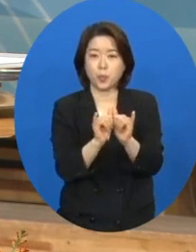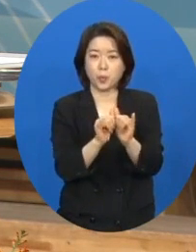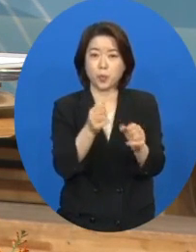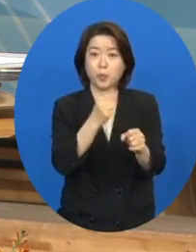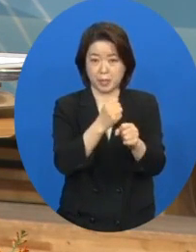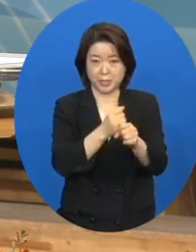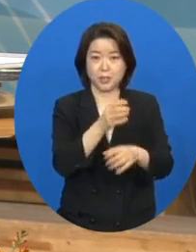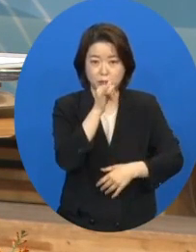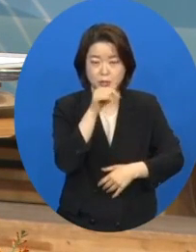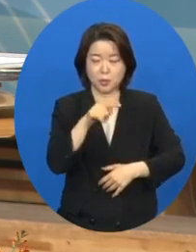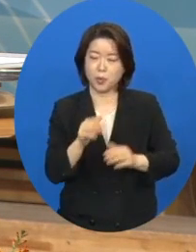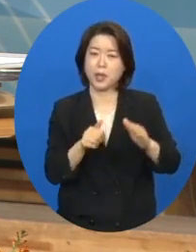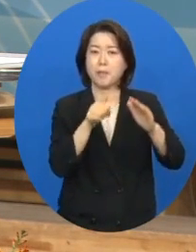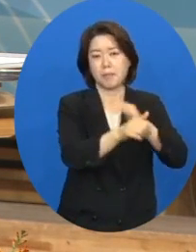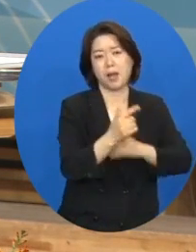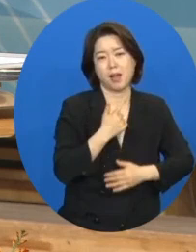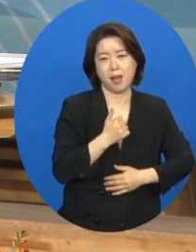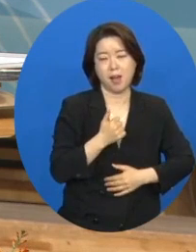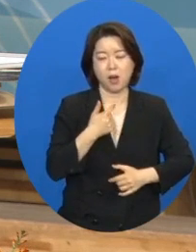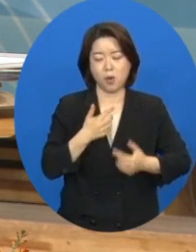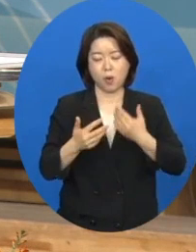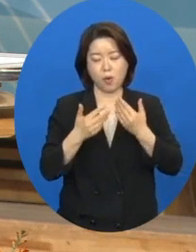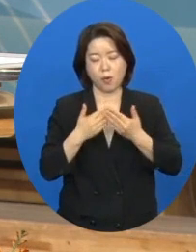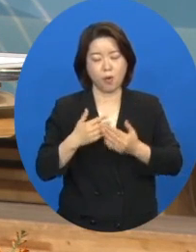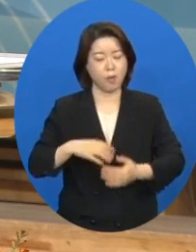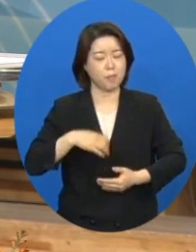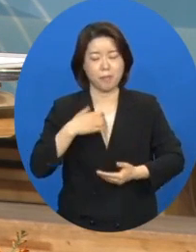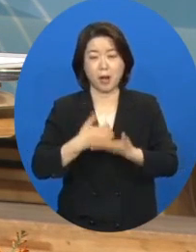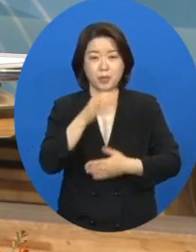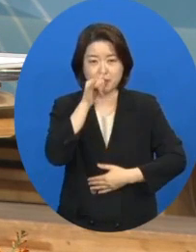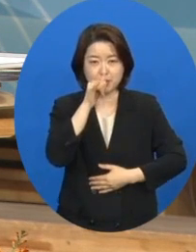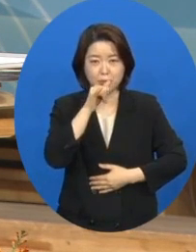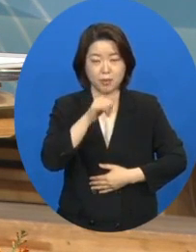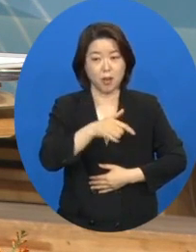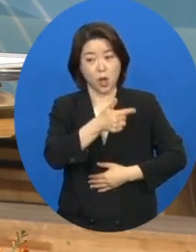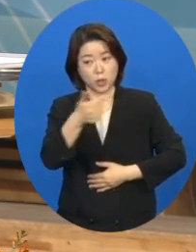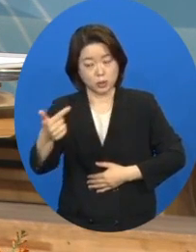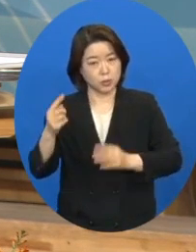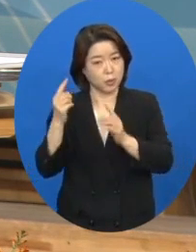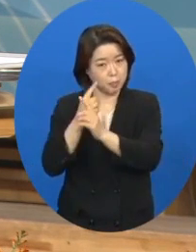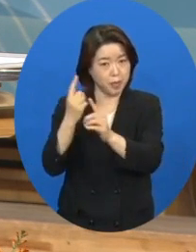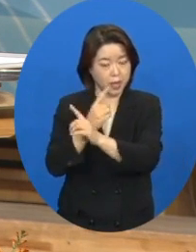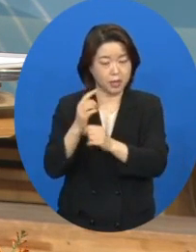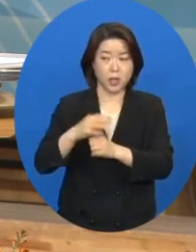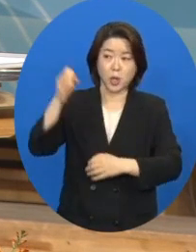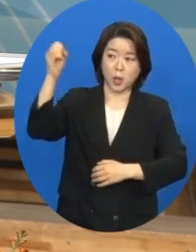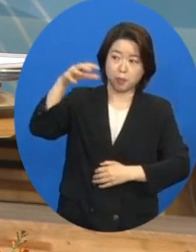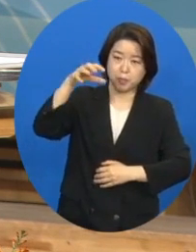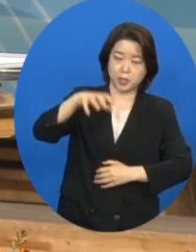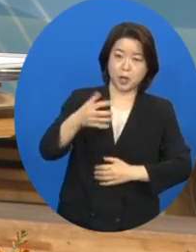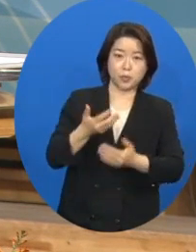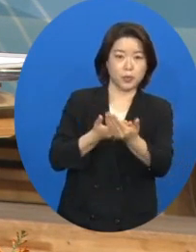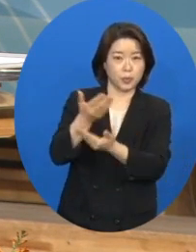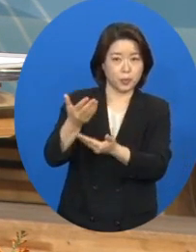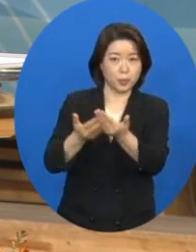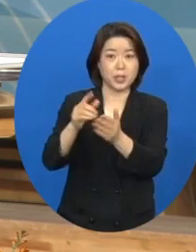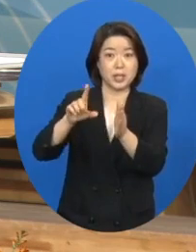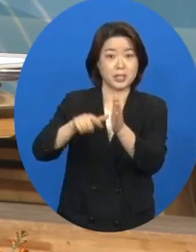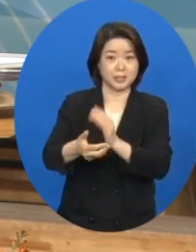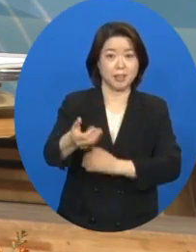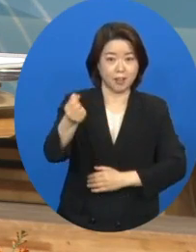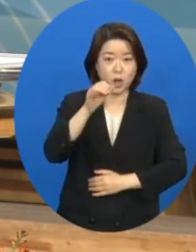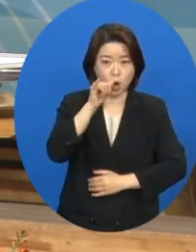거기서 아주 인상 깊은 경험을 했습니다. 저녁 시간마다 빛 가운데 교제라는 시간을 갖더라고요.